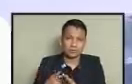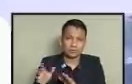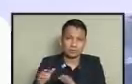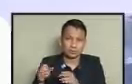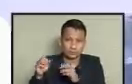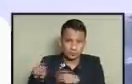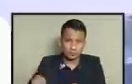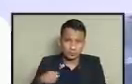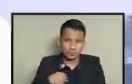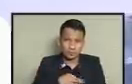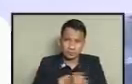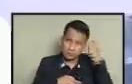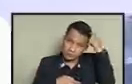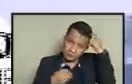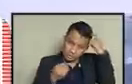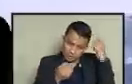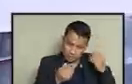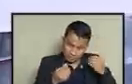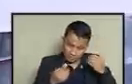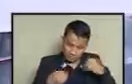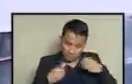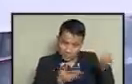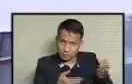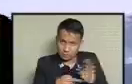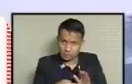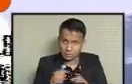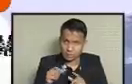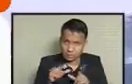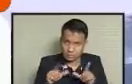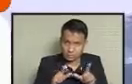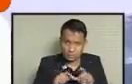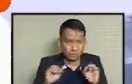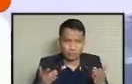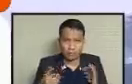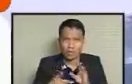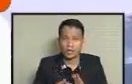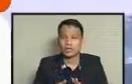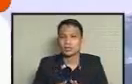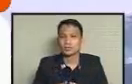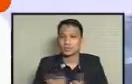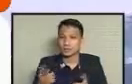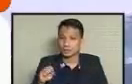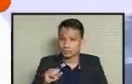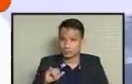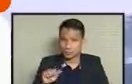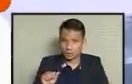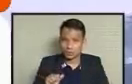tao, mabibigyan daw po ng lisensya without appearing sa SOSHA.